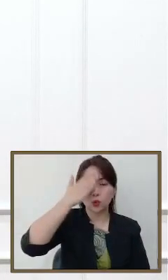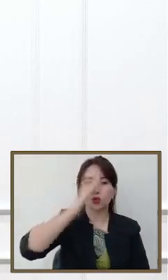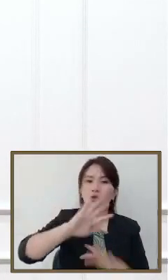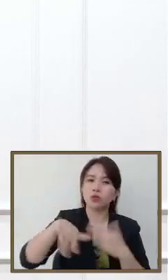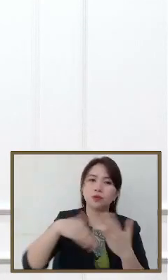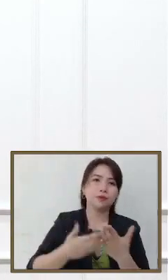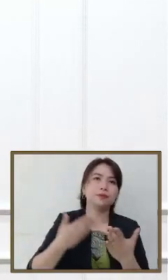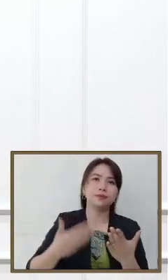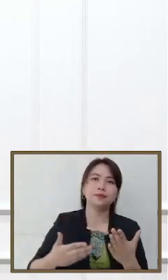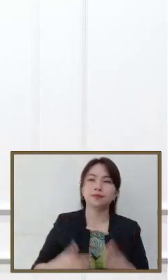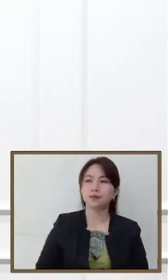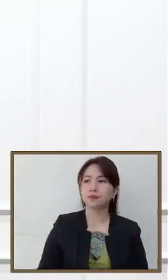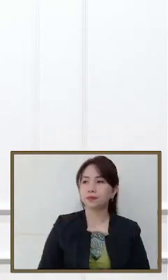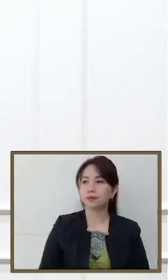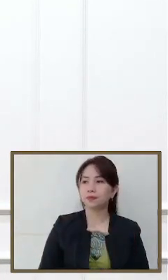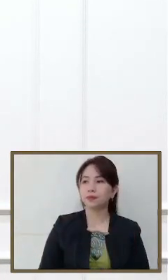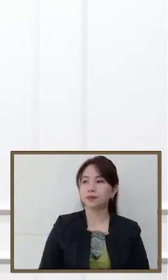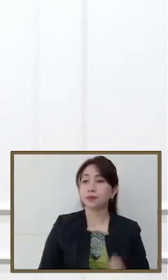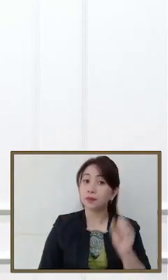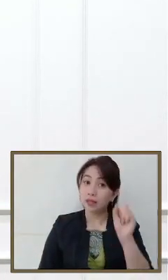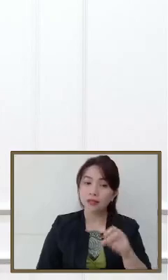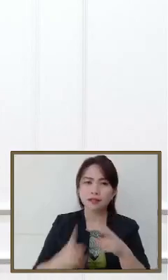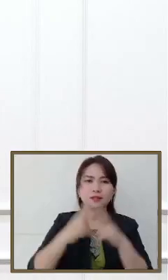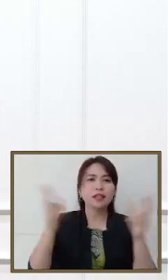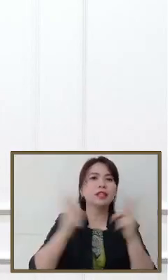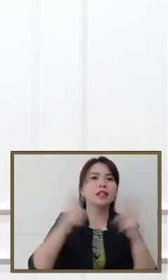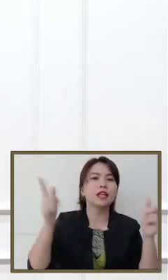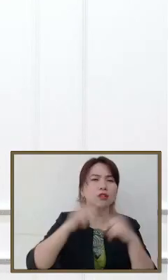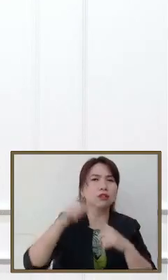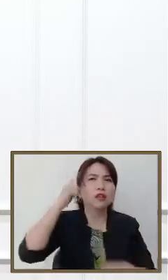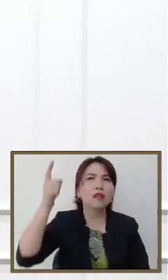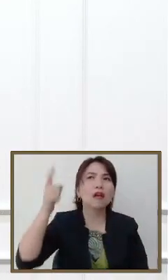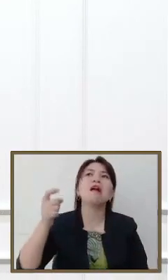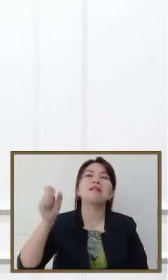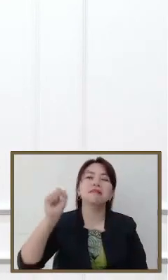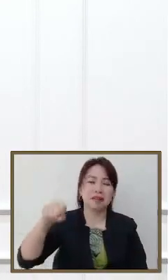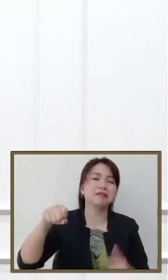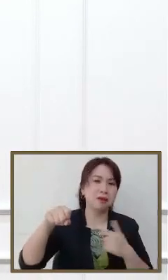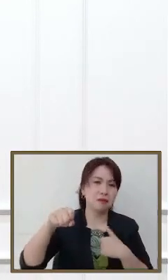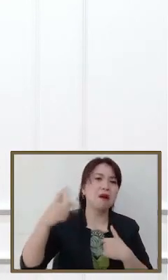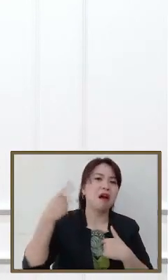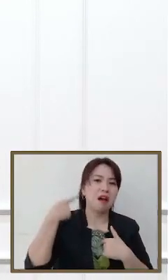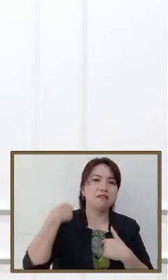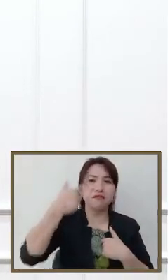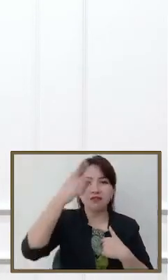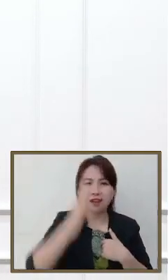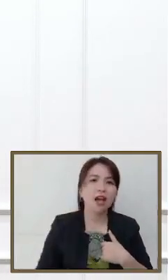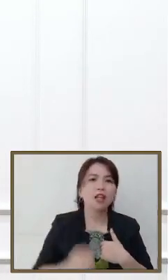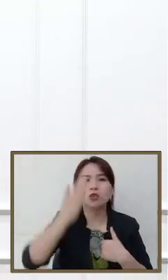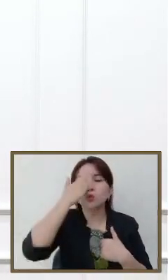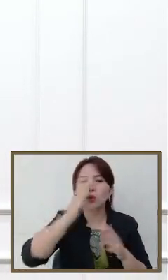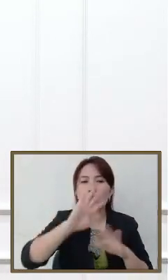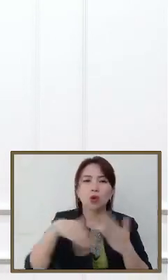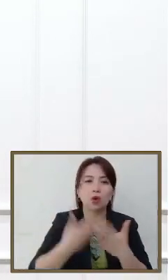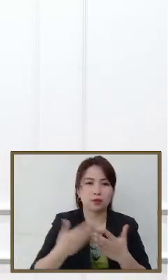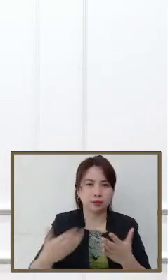masarap di ba na Meron kang isang Diyos na pinagkakatiwalaan na alam ang lahat